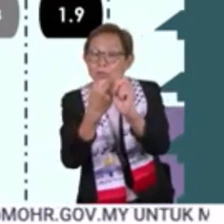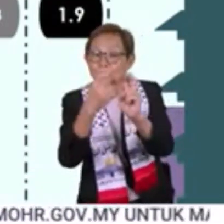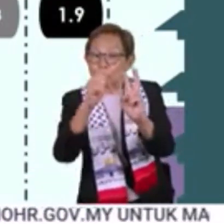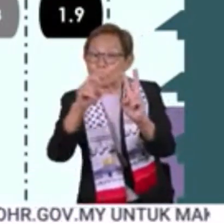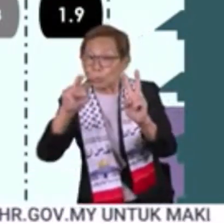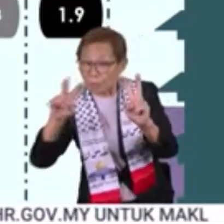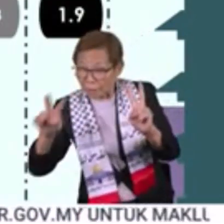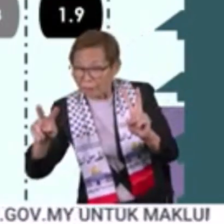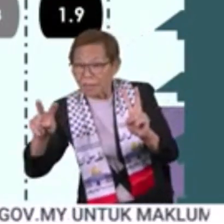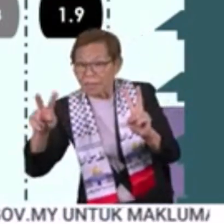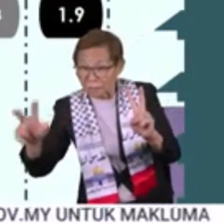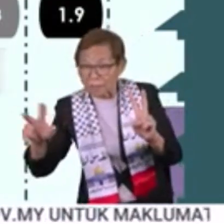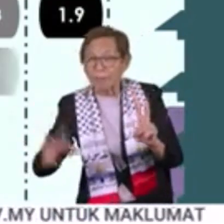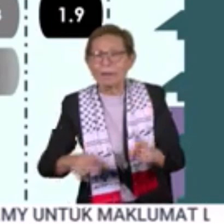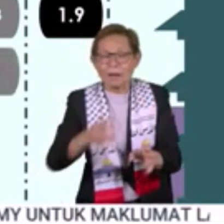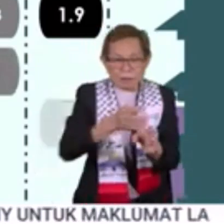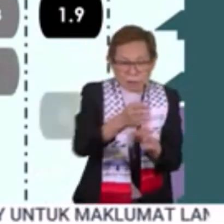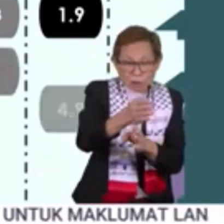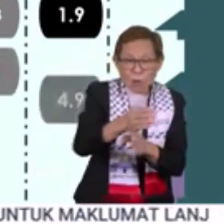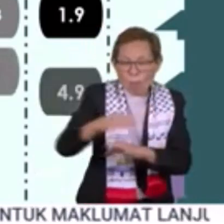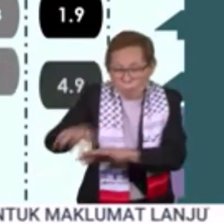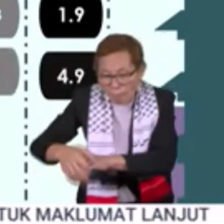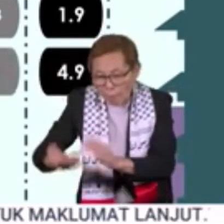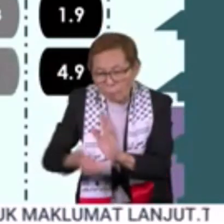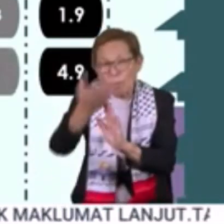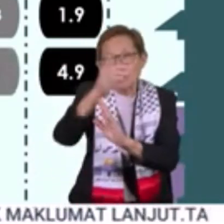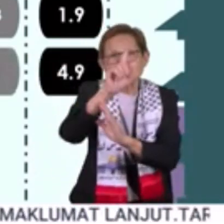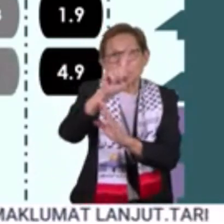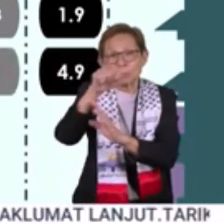2023. Manakala sektor pertanian meningkat